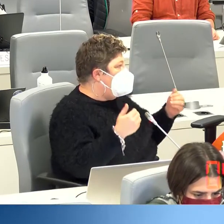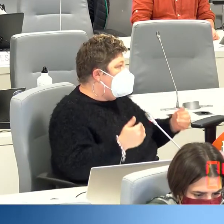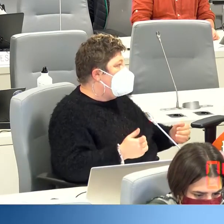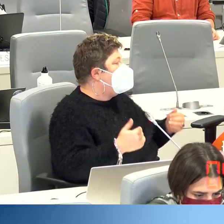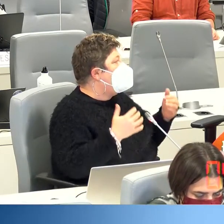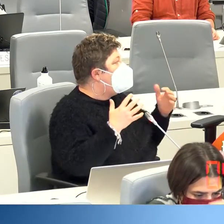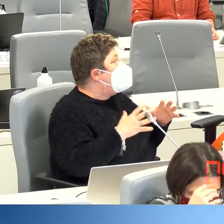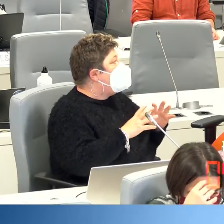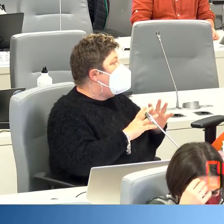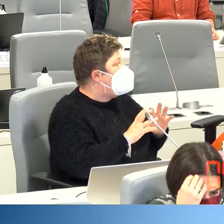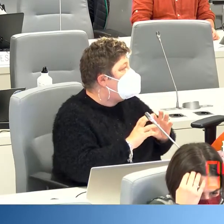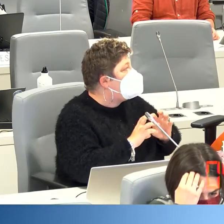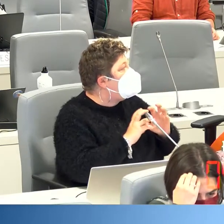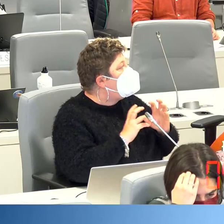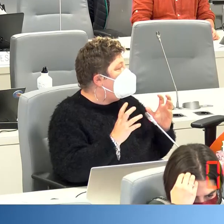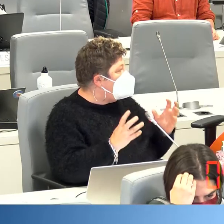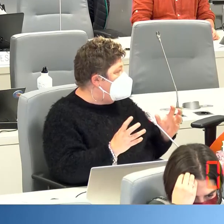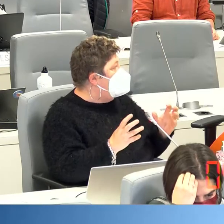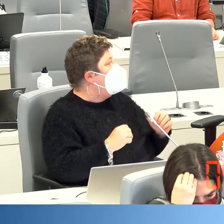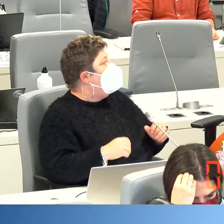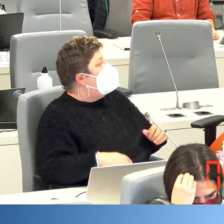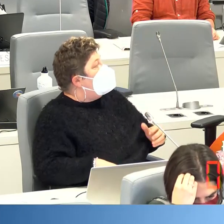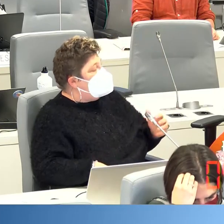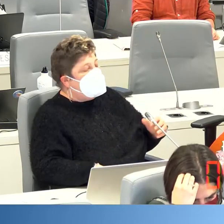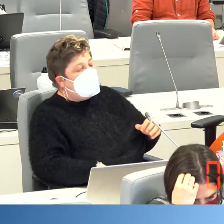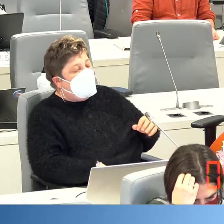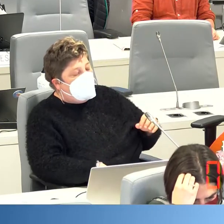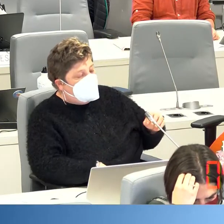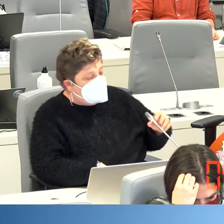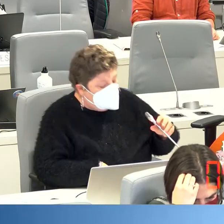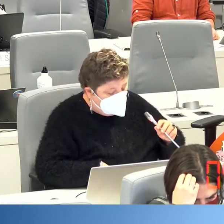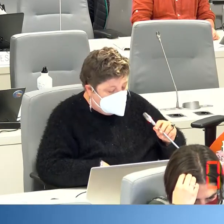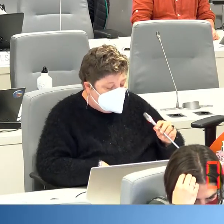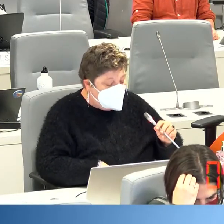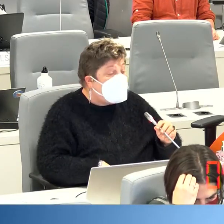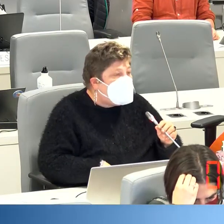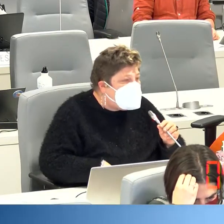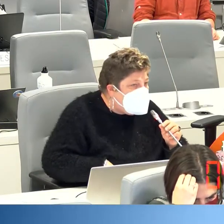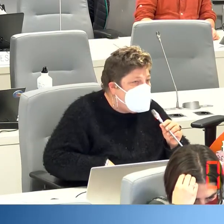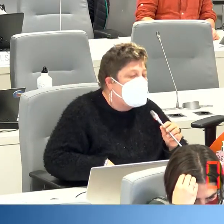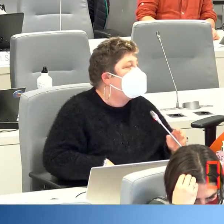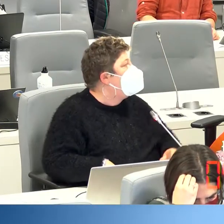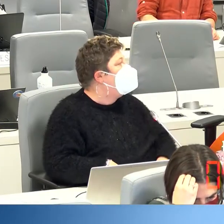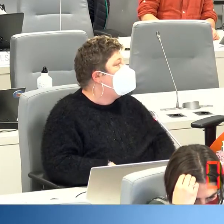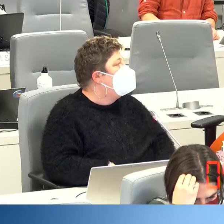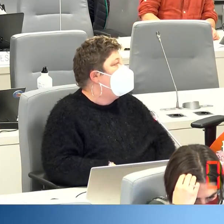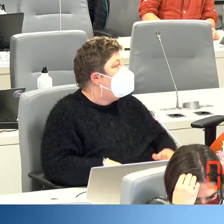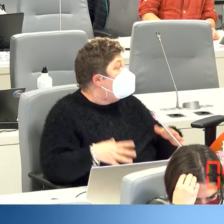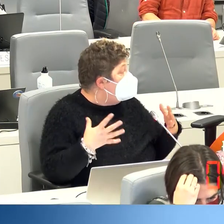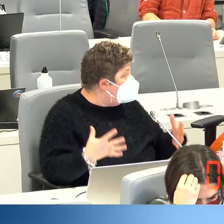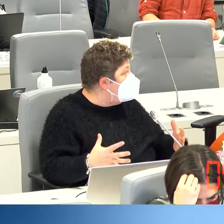avec des statuts bref avec une structuration comme dirait monsieur carignon du système dans lequel nous vivons